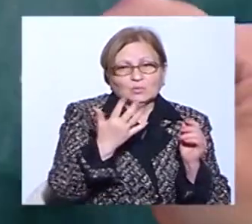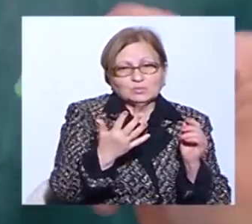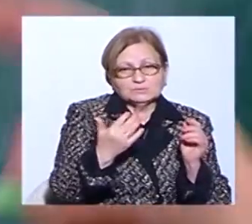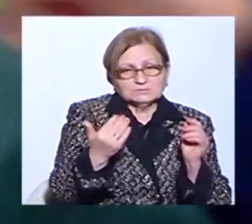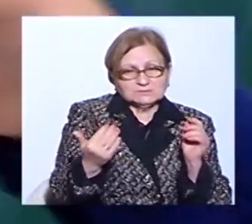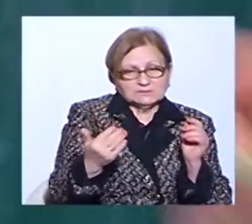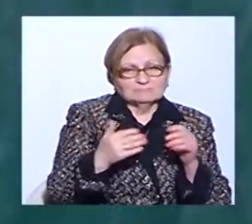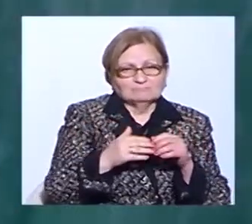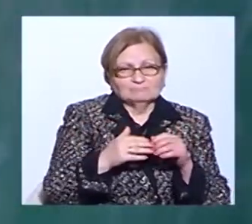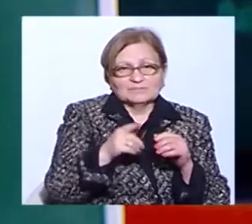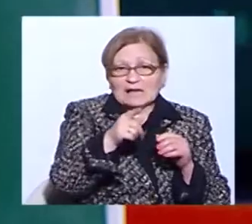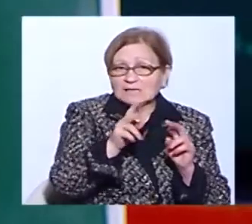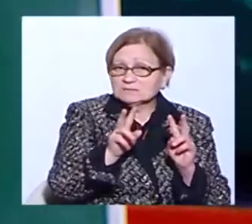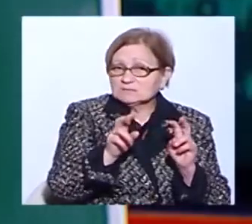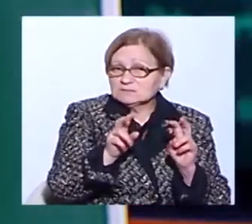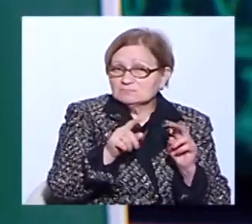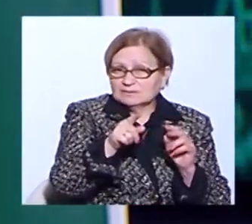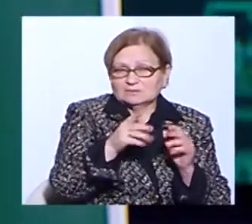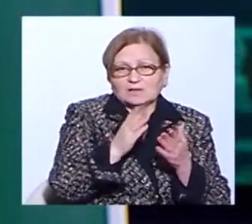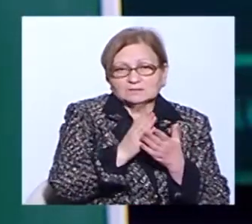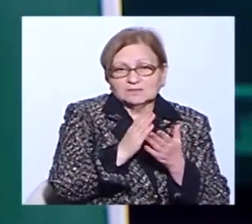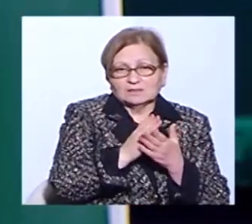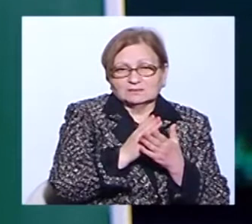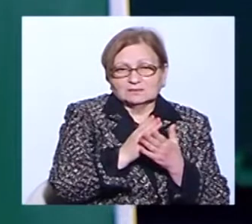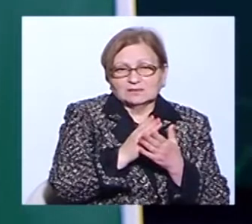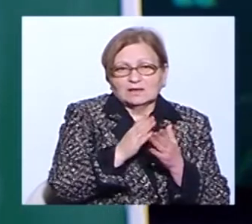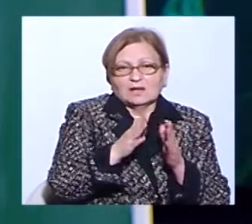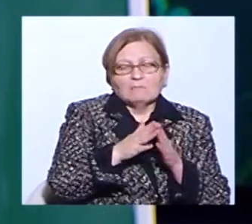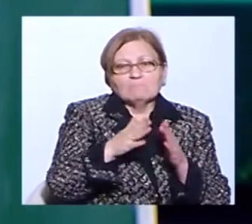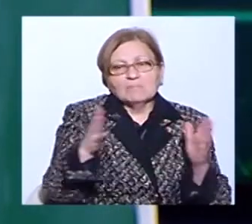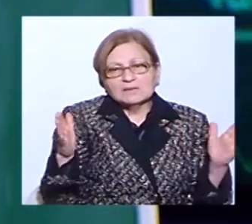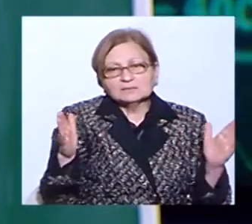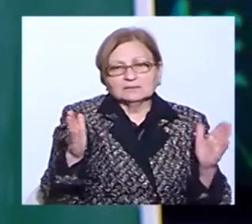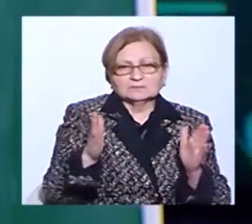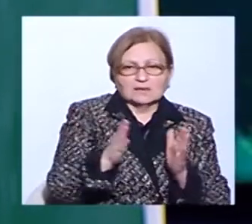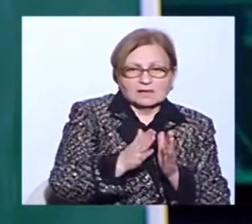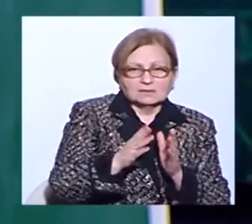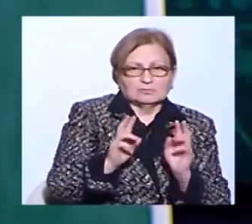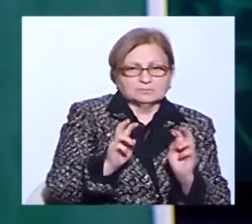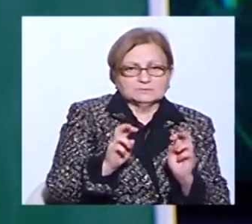5-ზე. სიმბოლო რომელიც მე გამოვიყენე, ეს მეტნაკლებობის ნიშანია.